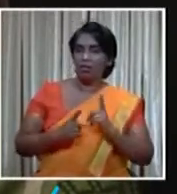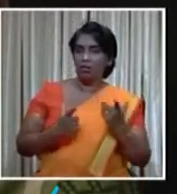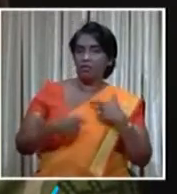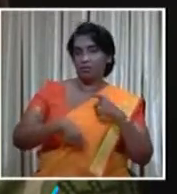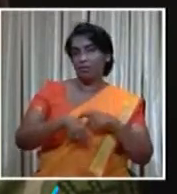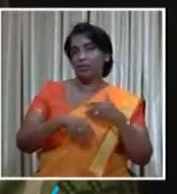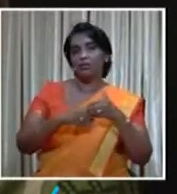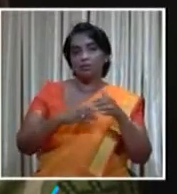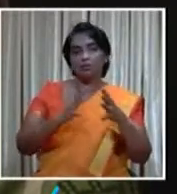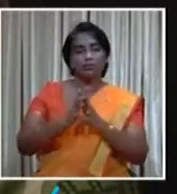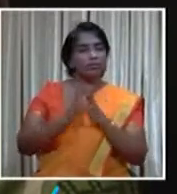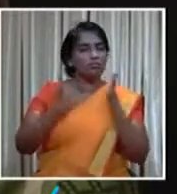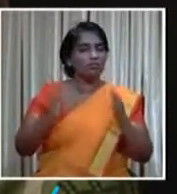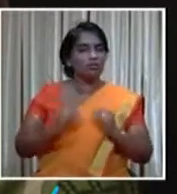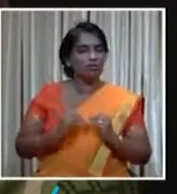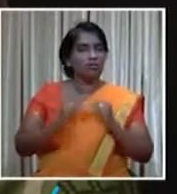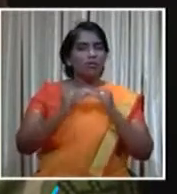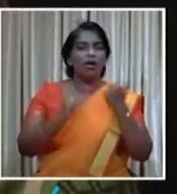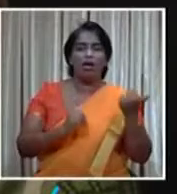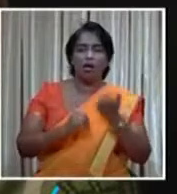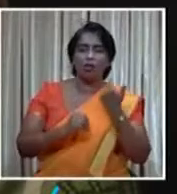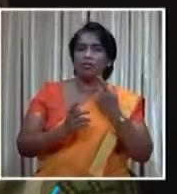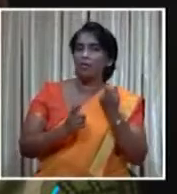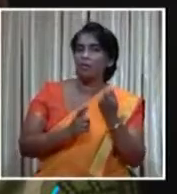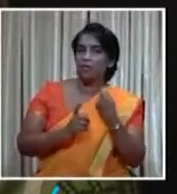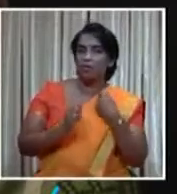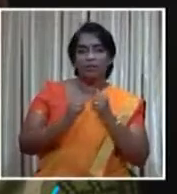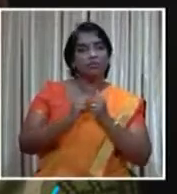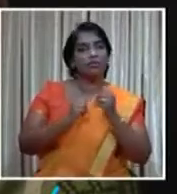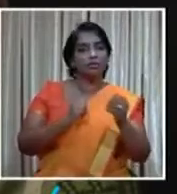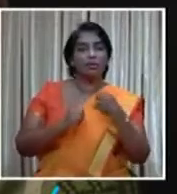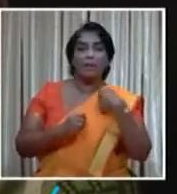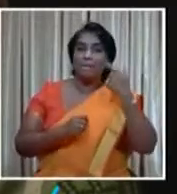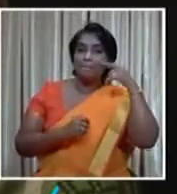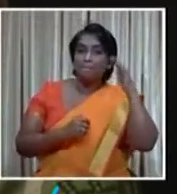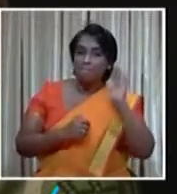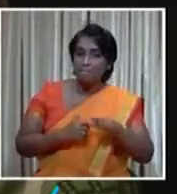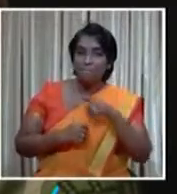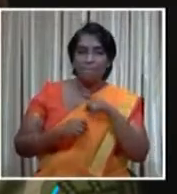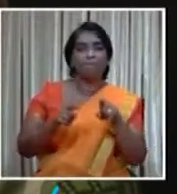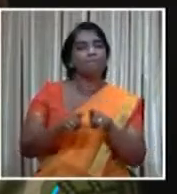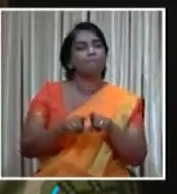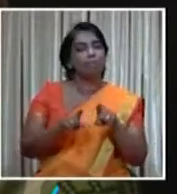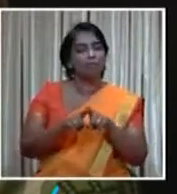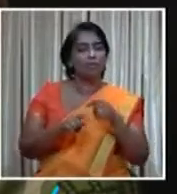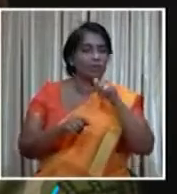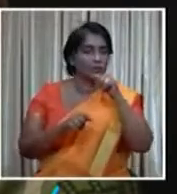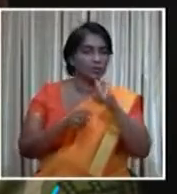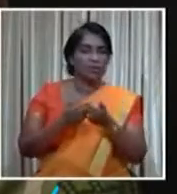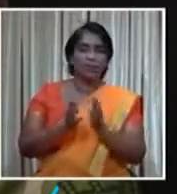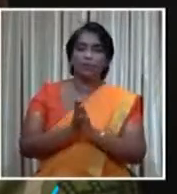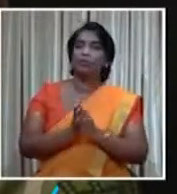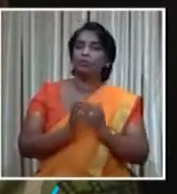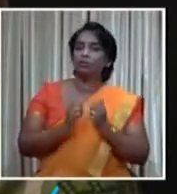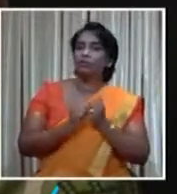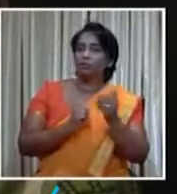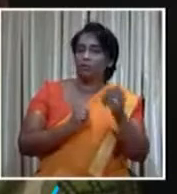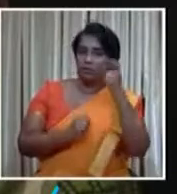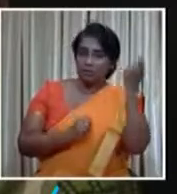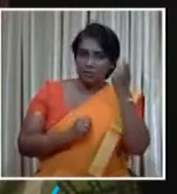විට ගොඩ නැගෙන නව ආර්ථික පෙළ ගැස්මේ බලාපොරොත්තු සහගත ස්වකීය ස්ථානයන් සොයන